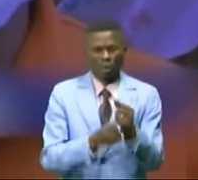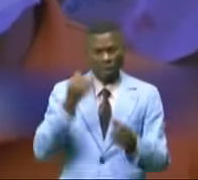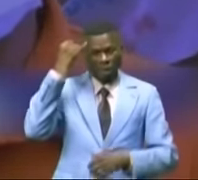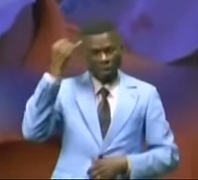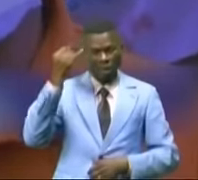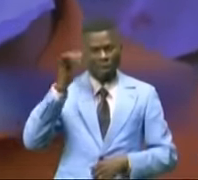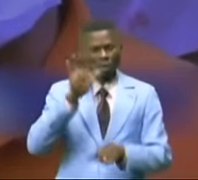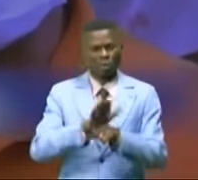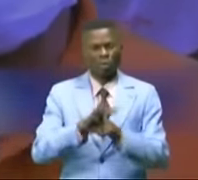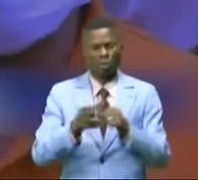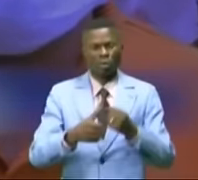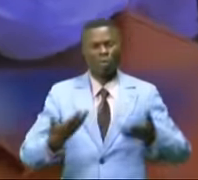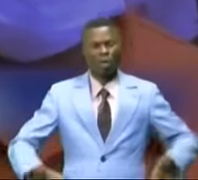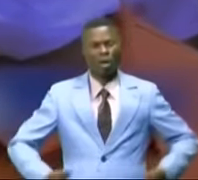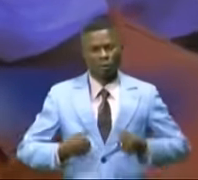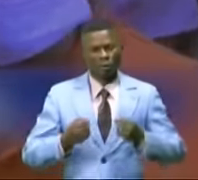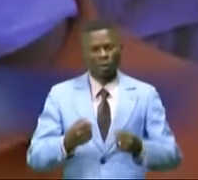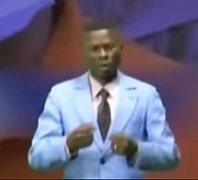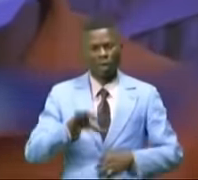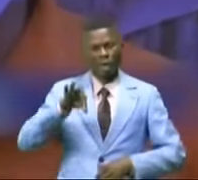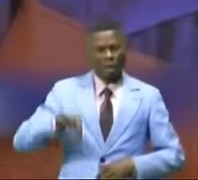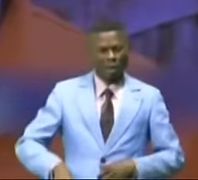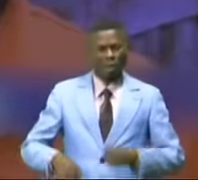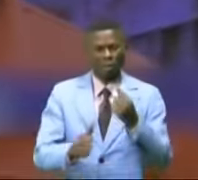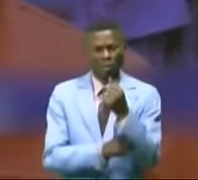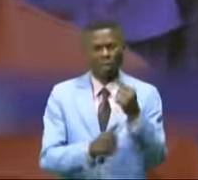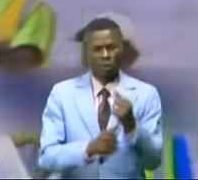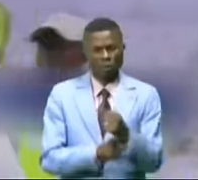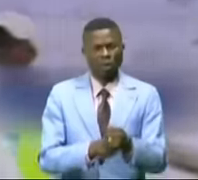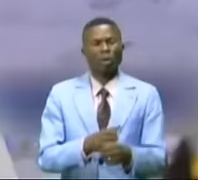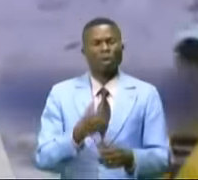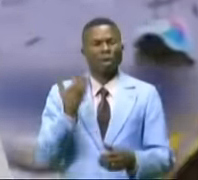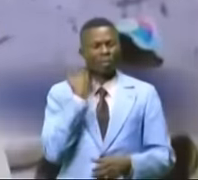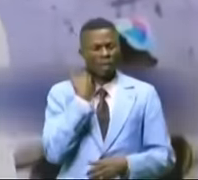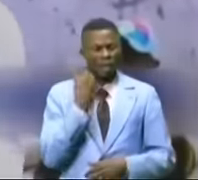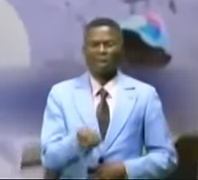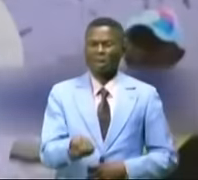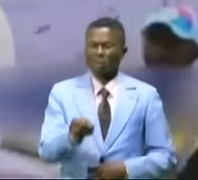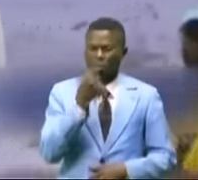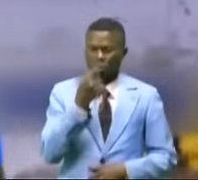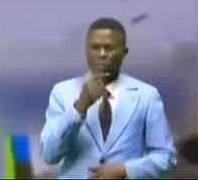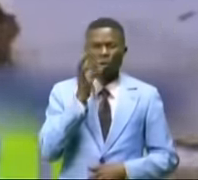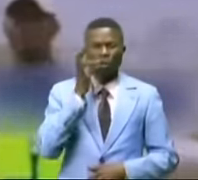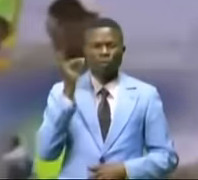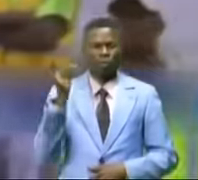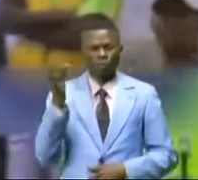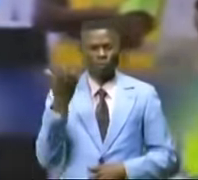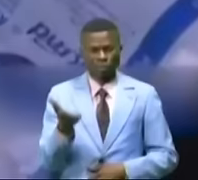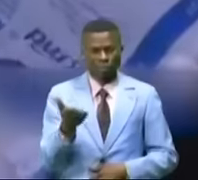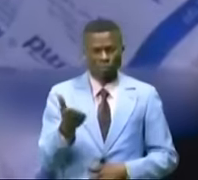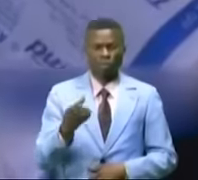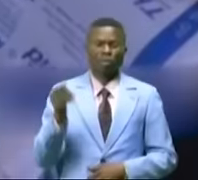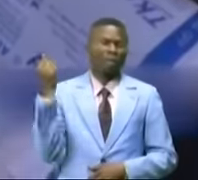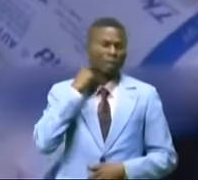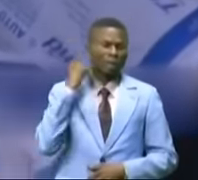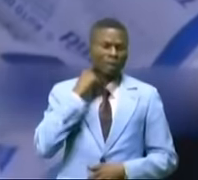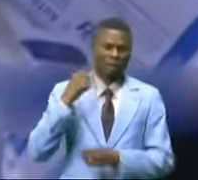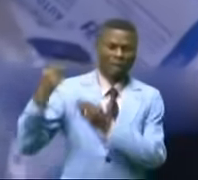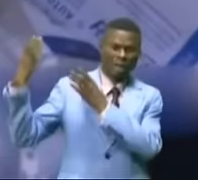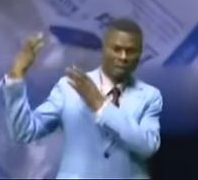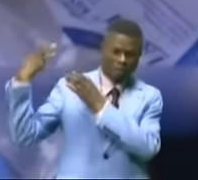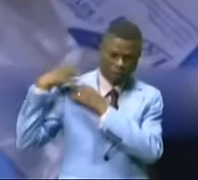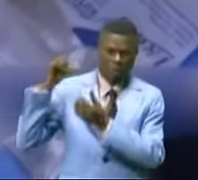comme un acte salvateur en faveur des personnes touchées par la toxicomanie. Le médecin en charge du programme de lutte contre